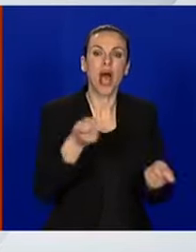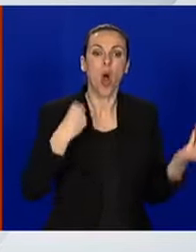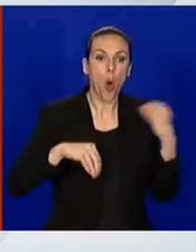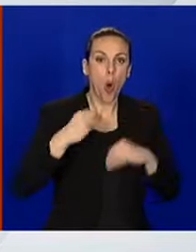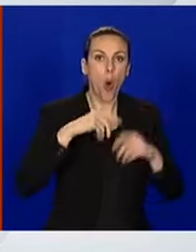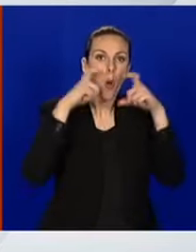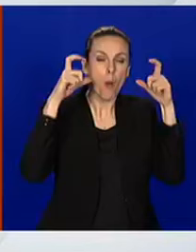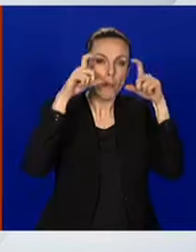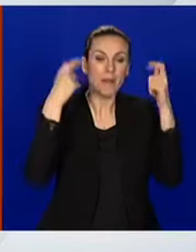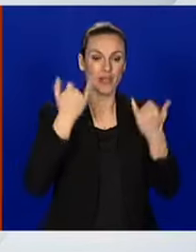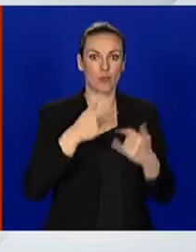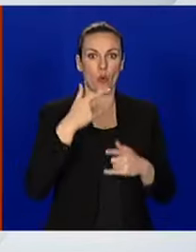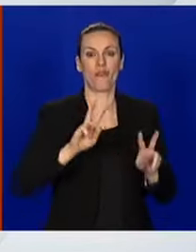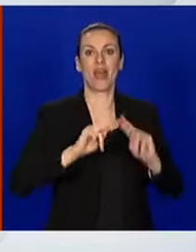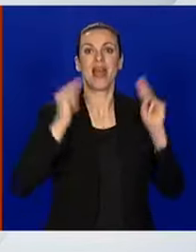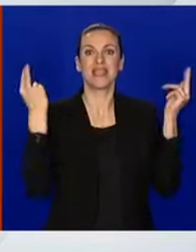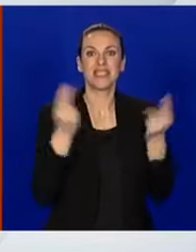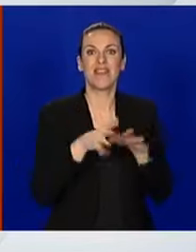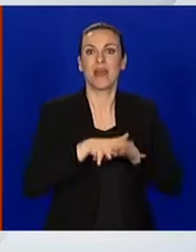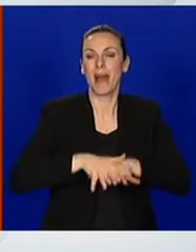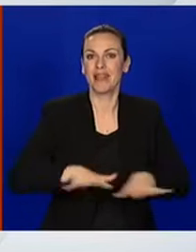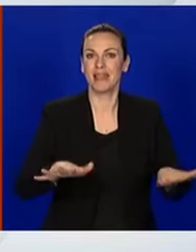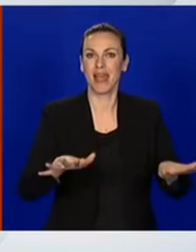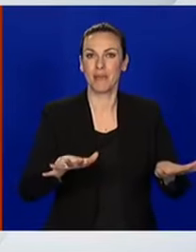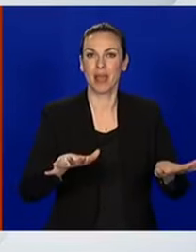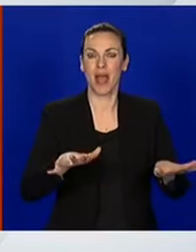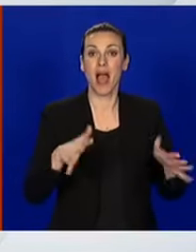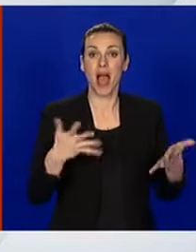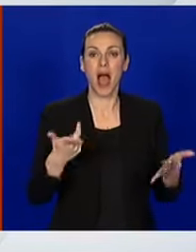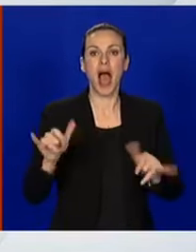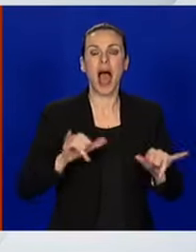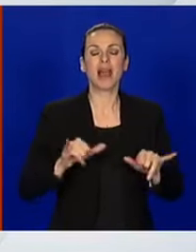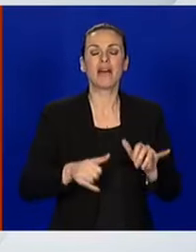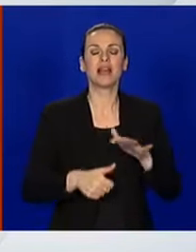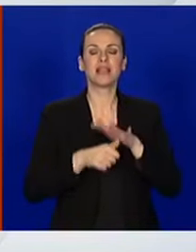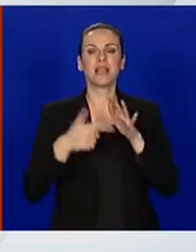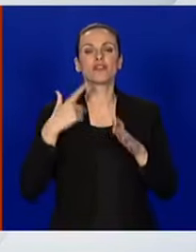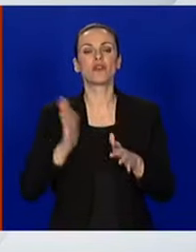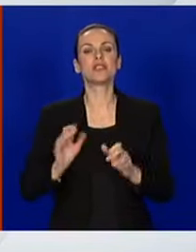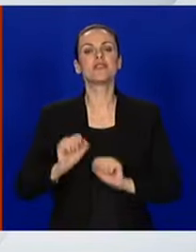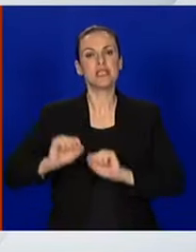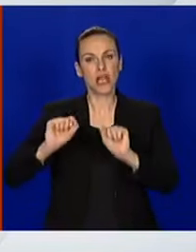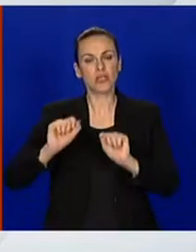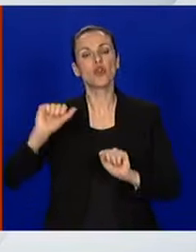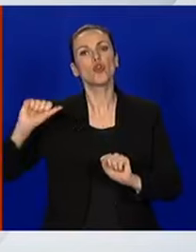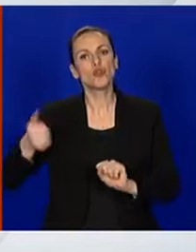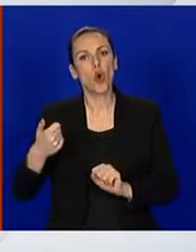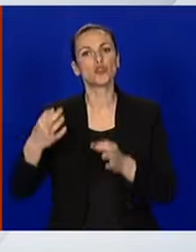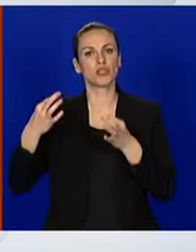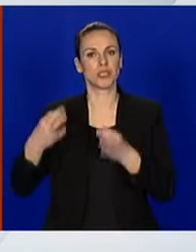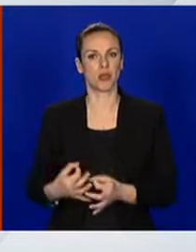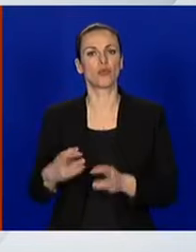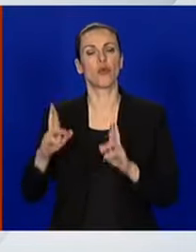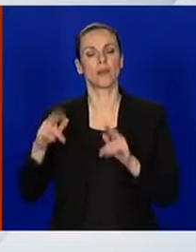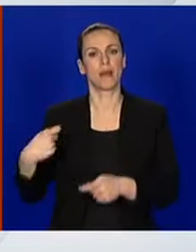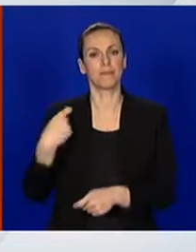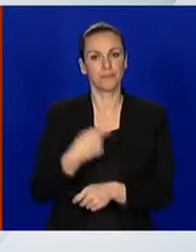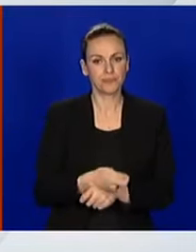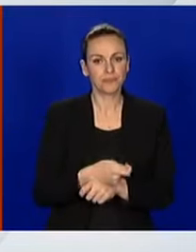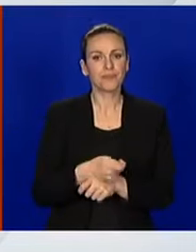situaciji proglašene globalne pandemije. Ravnateljstvo civilne zaštite osiguralo da se